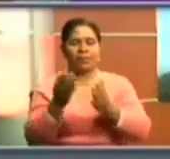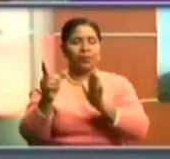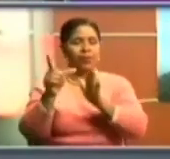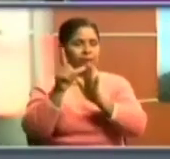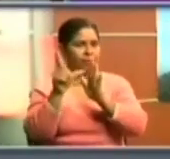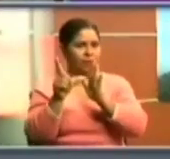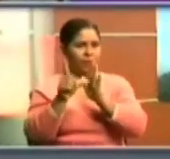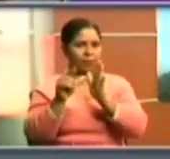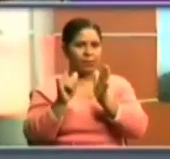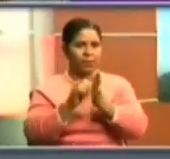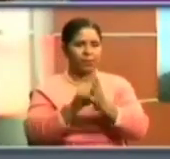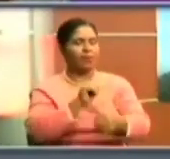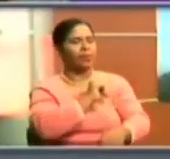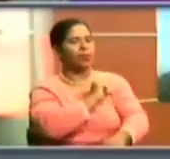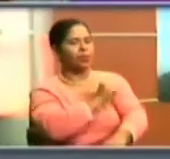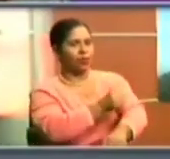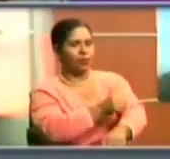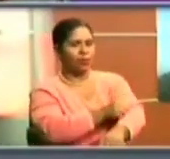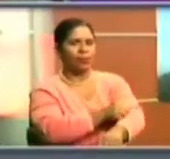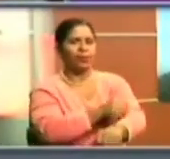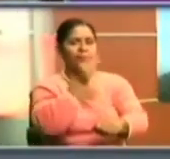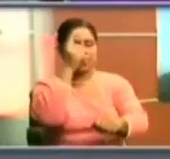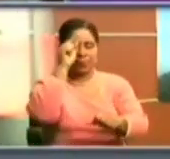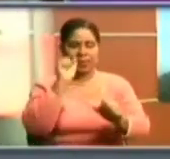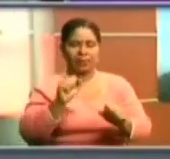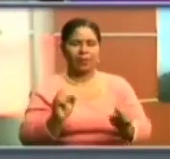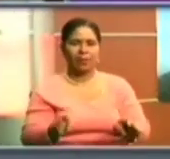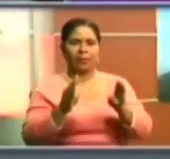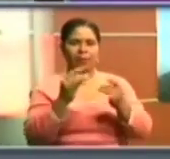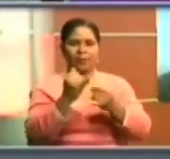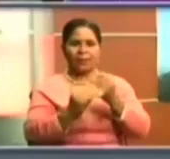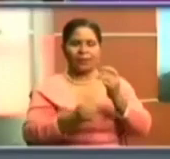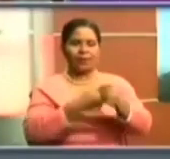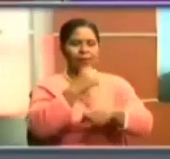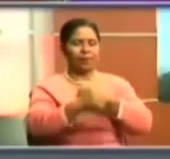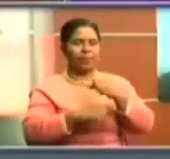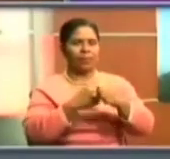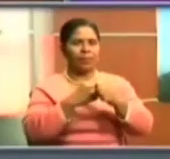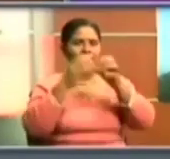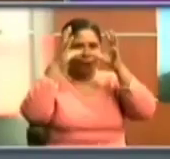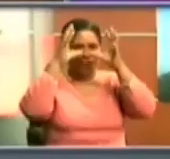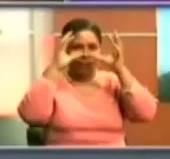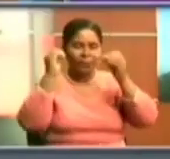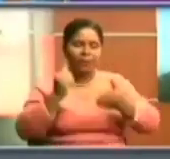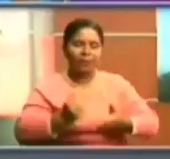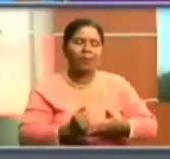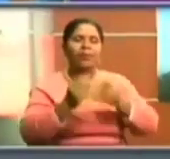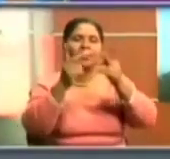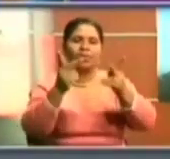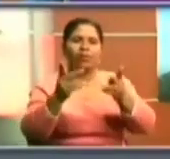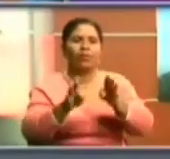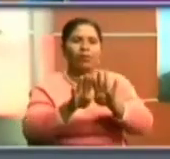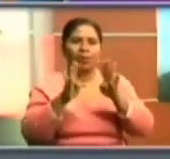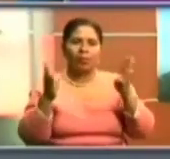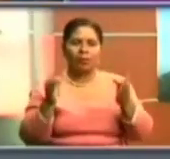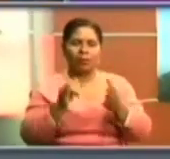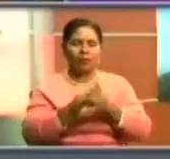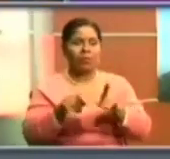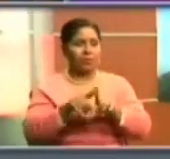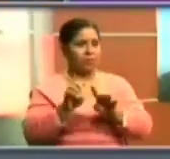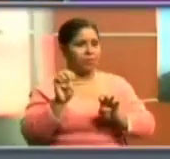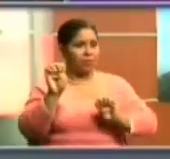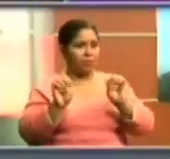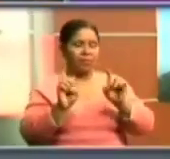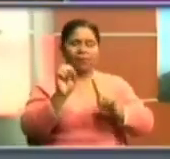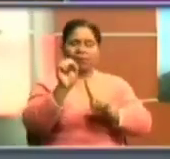à autorité qui pour permettre que fin année président fait grâce, moi te gagne pour me venir évaluer tout